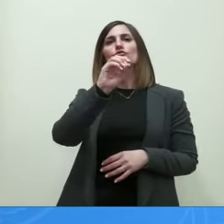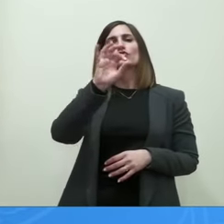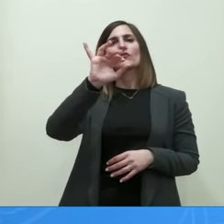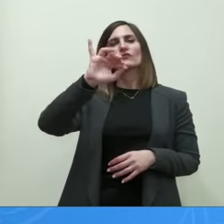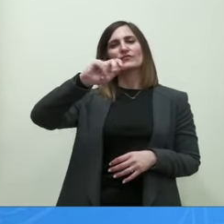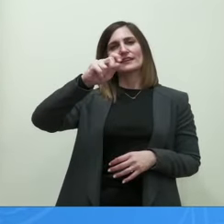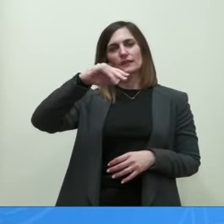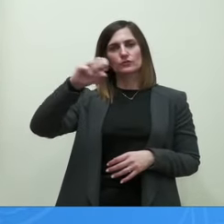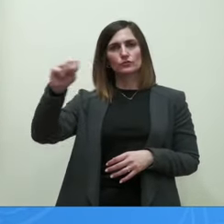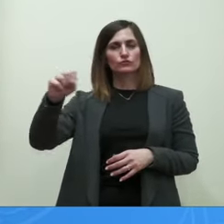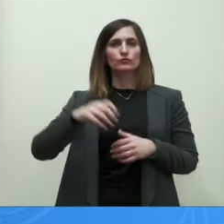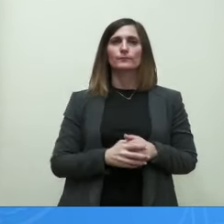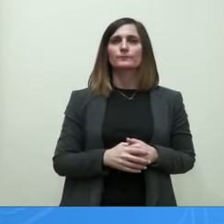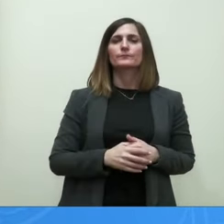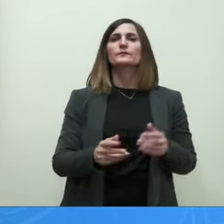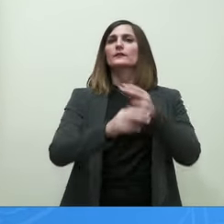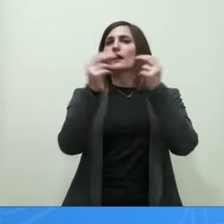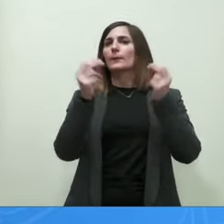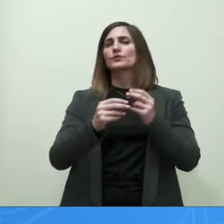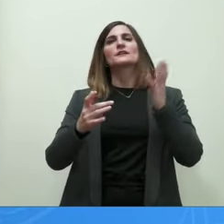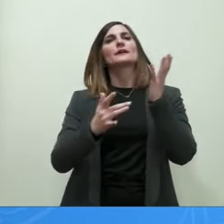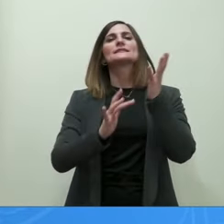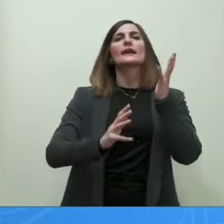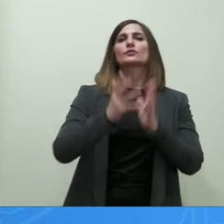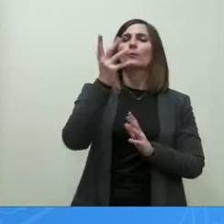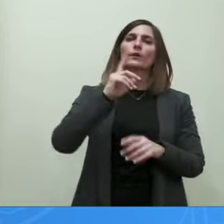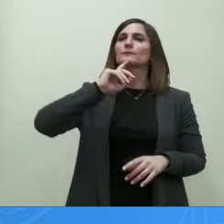και σε ανταμοιβή τον διατηρήσατε στην Τεχνόπολη διευθυντή.